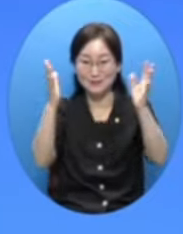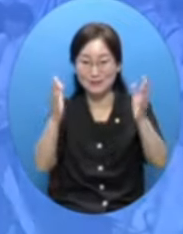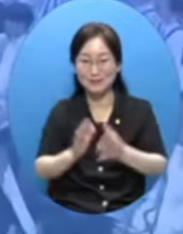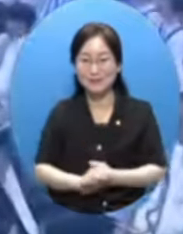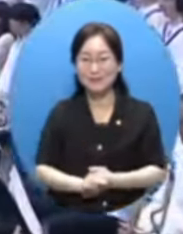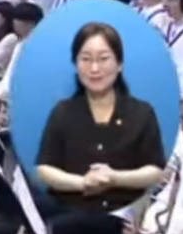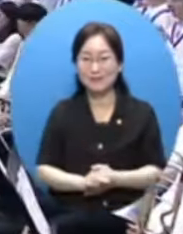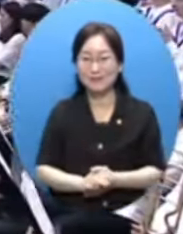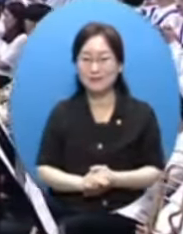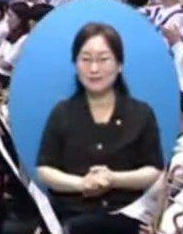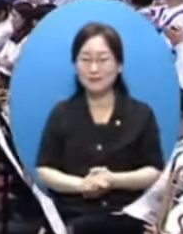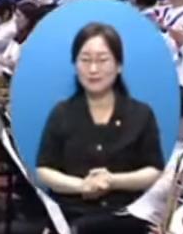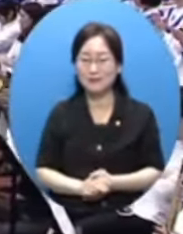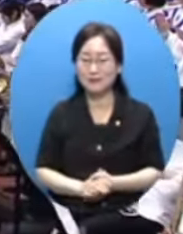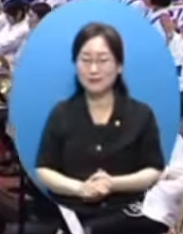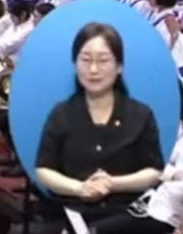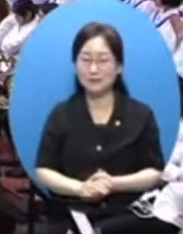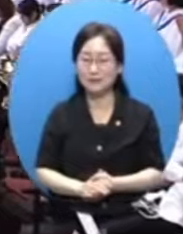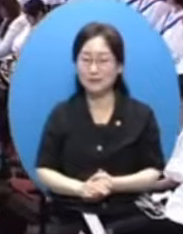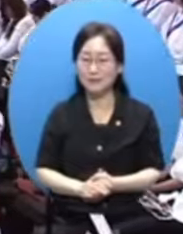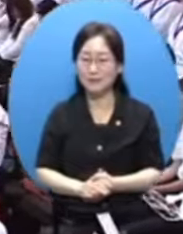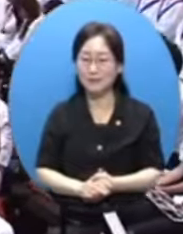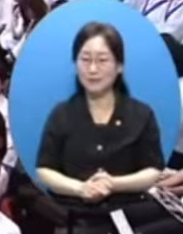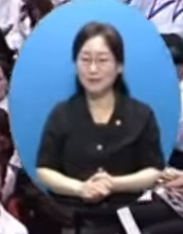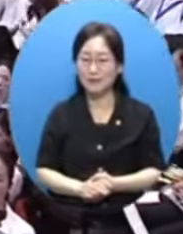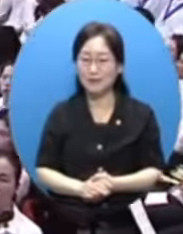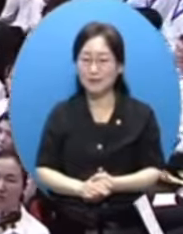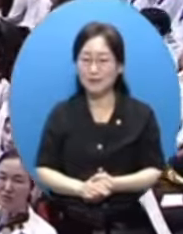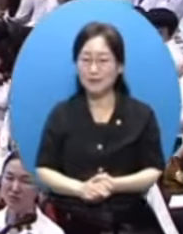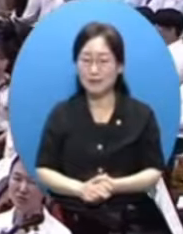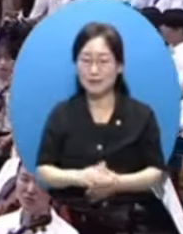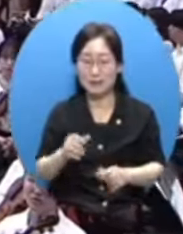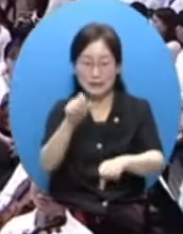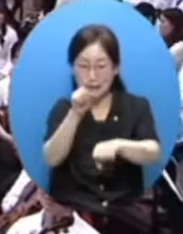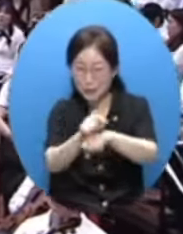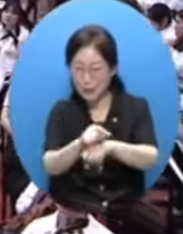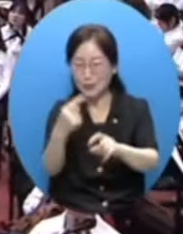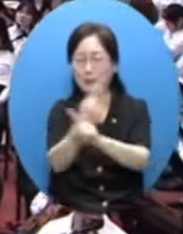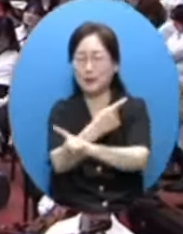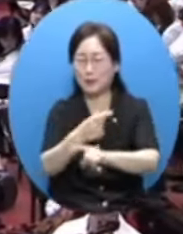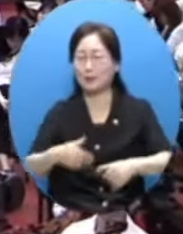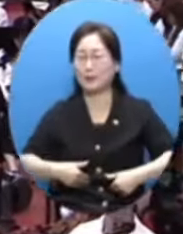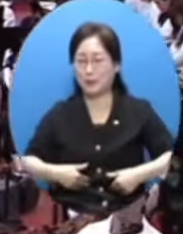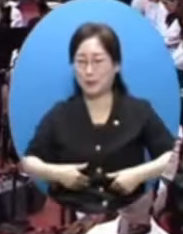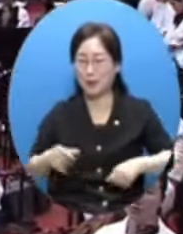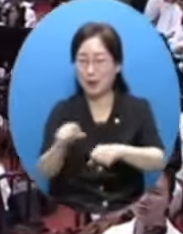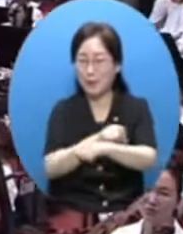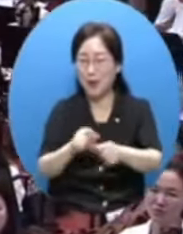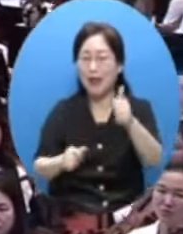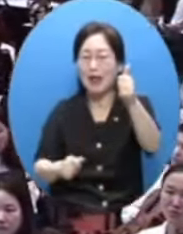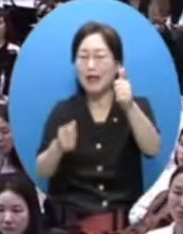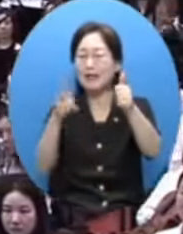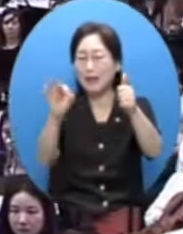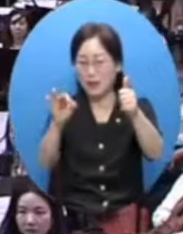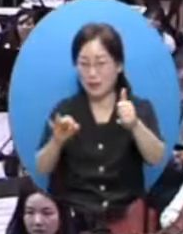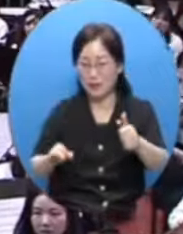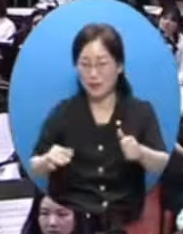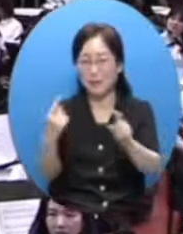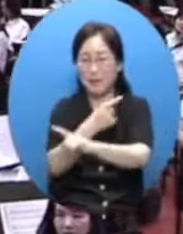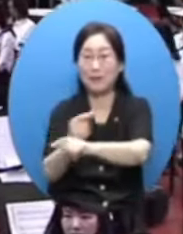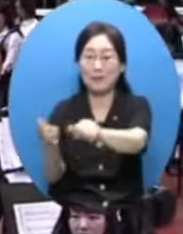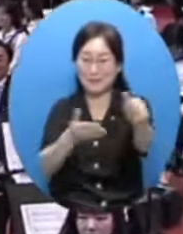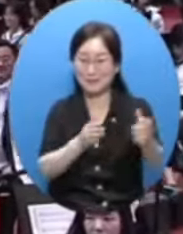이 성격을 좀 고쳐야 돼요. 특별히 A형들을 고치기